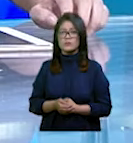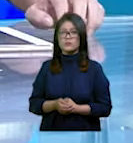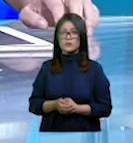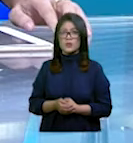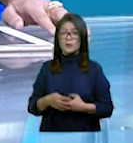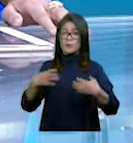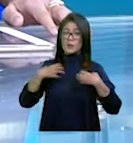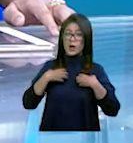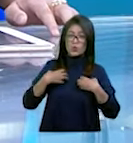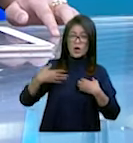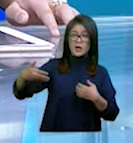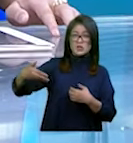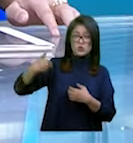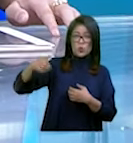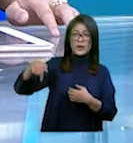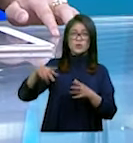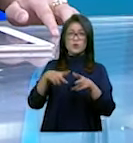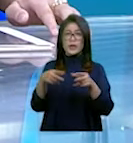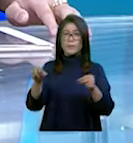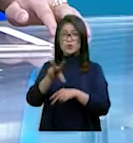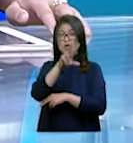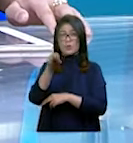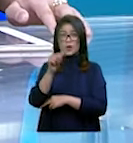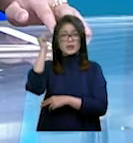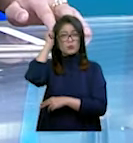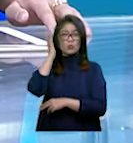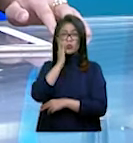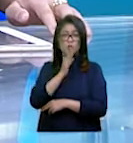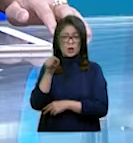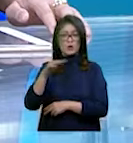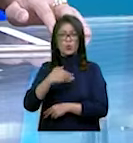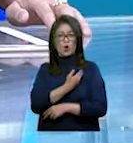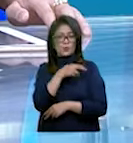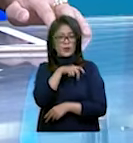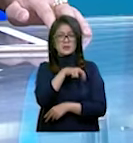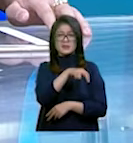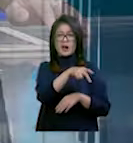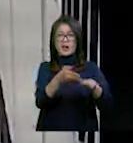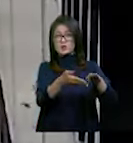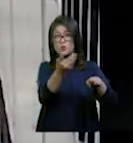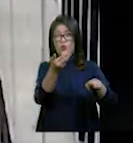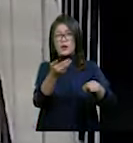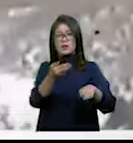pemirsa begal payudara beraksi di Depok Jawa Barat seorang ibu Budha berjalan kaki menjadi korban